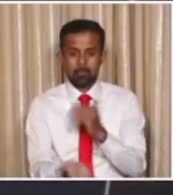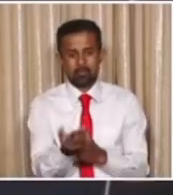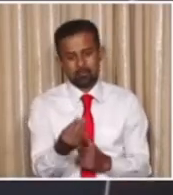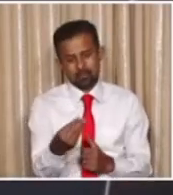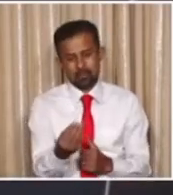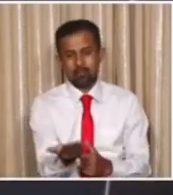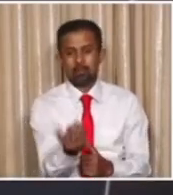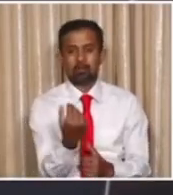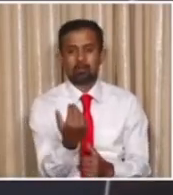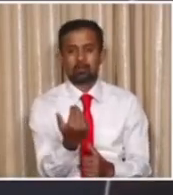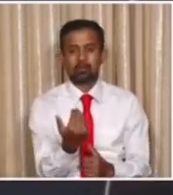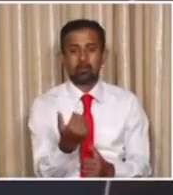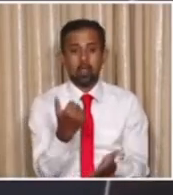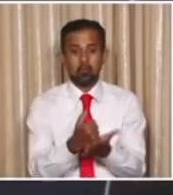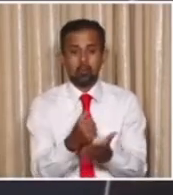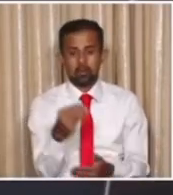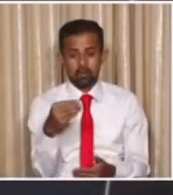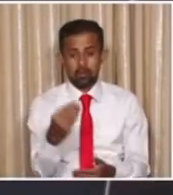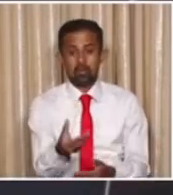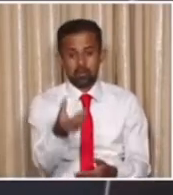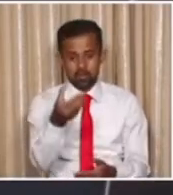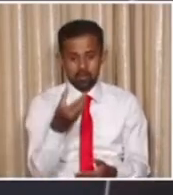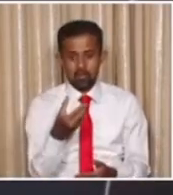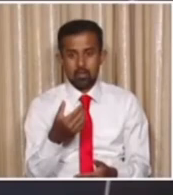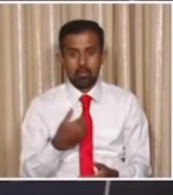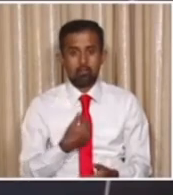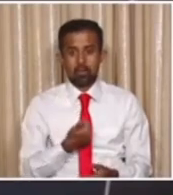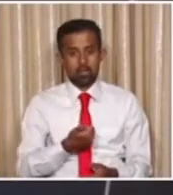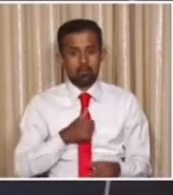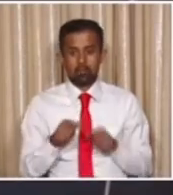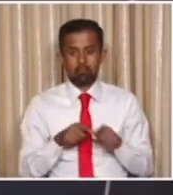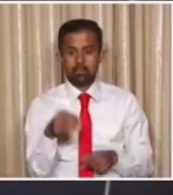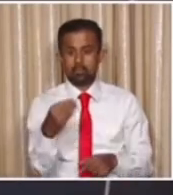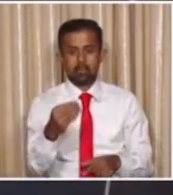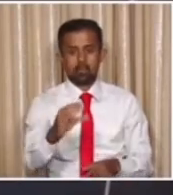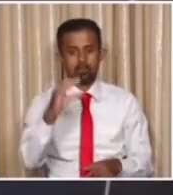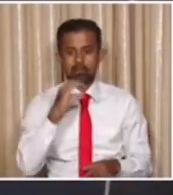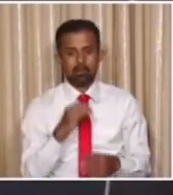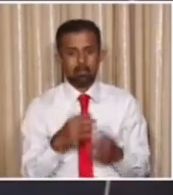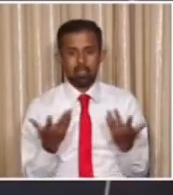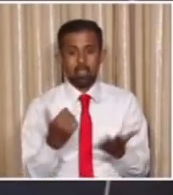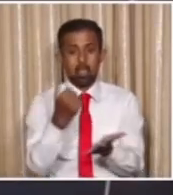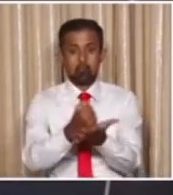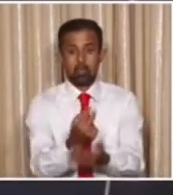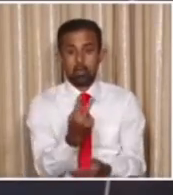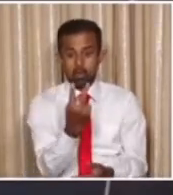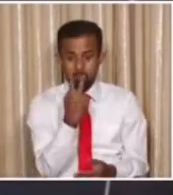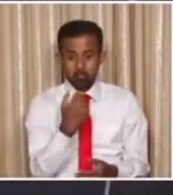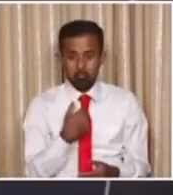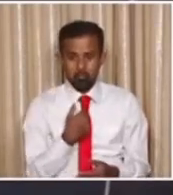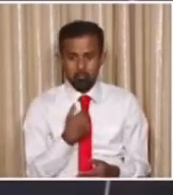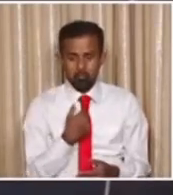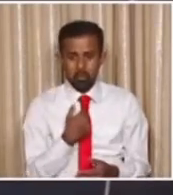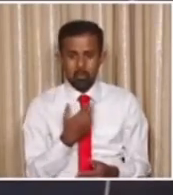ඉල්ලන්නේ. බැංකුවෙන් ණය ඉල්ලනකොට මට ඕන විදිහට ණය දෙන්නේ නැහැ. බැංකුව බලනවා මට ඒ ණය ගෙවීමට තියෙන